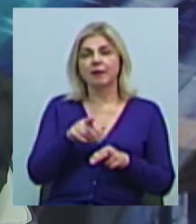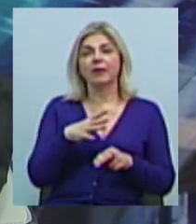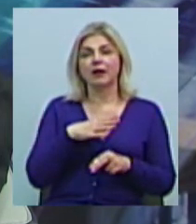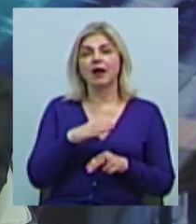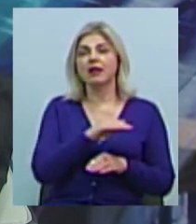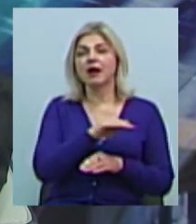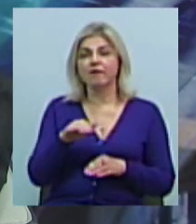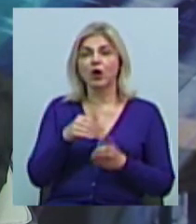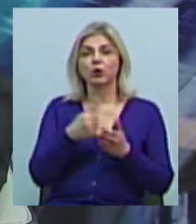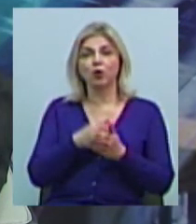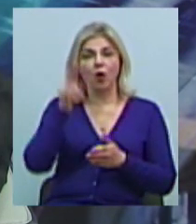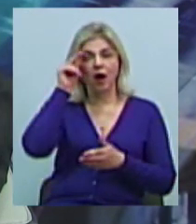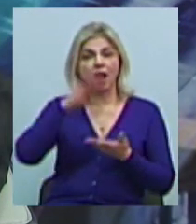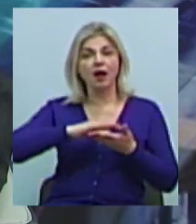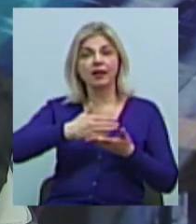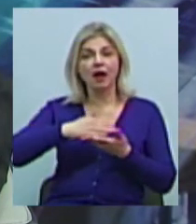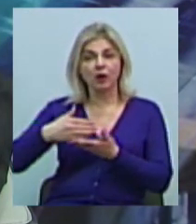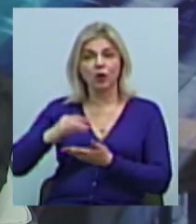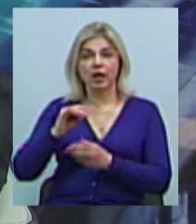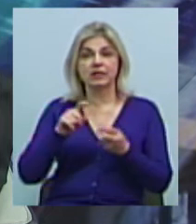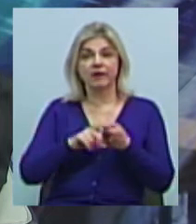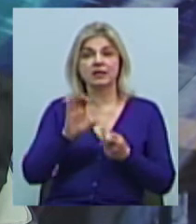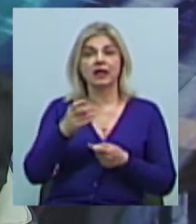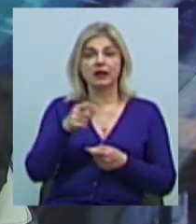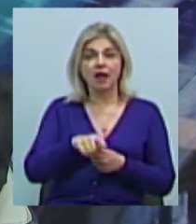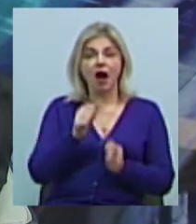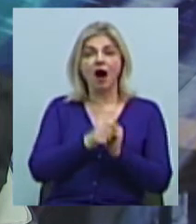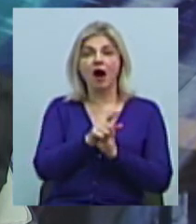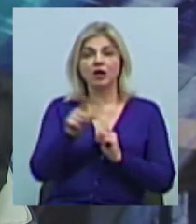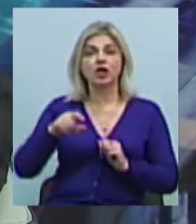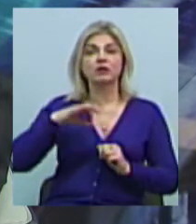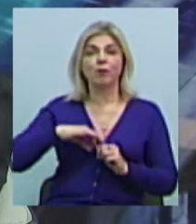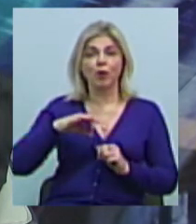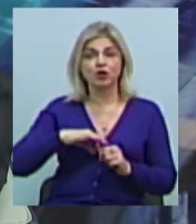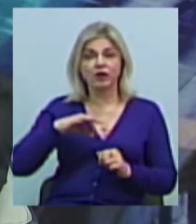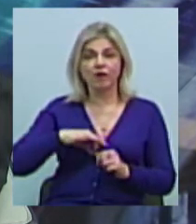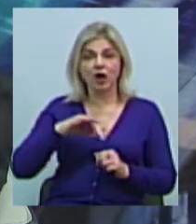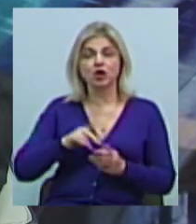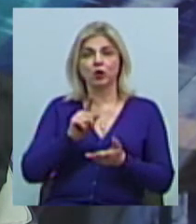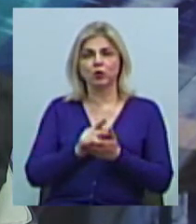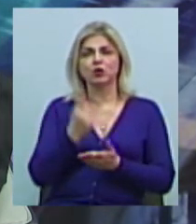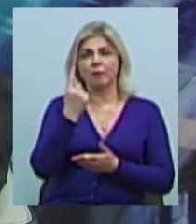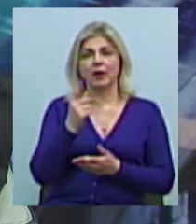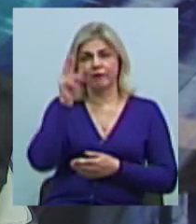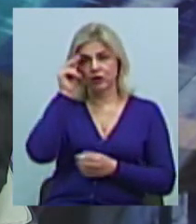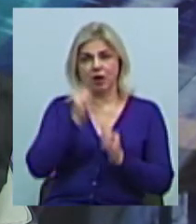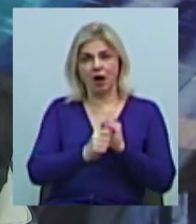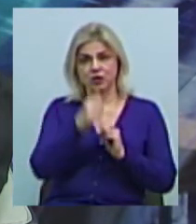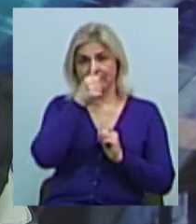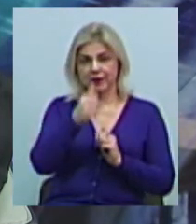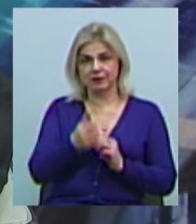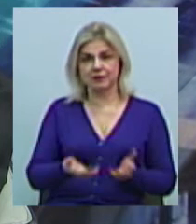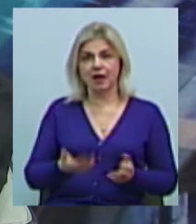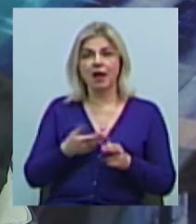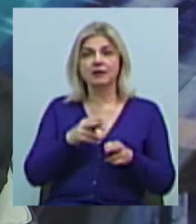до календарного. І в зв'язку з цим кожен споживач должен надавати звіт саме 1-го числа кожного місяця.